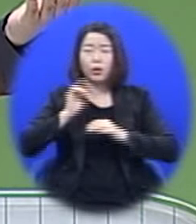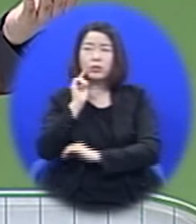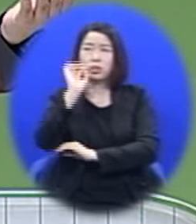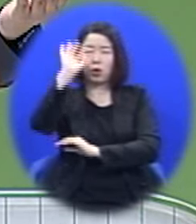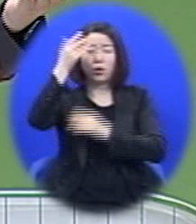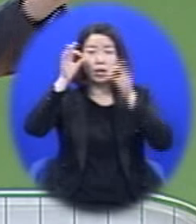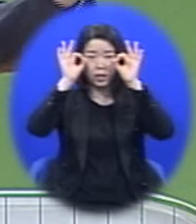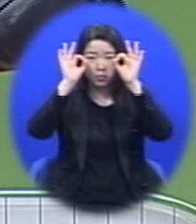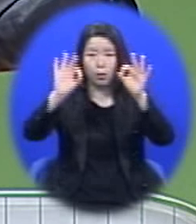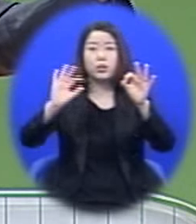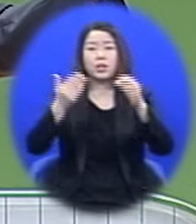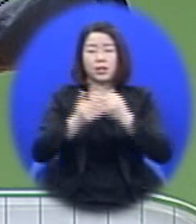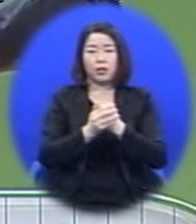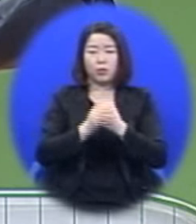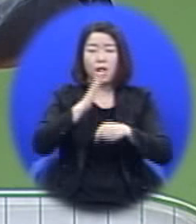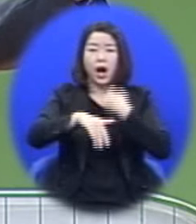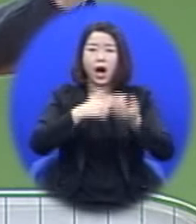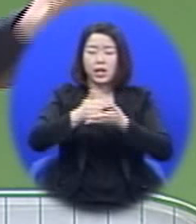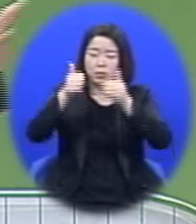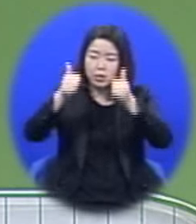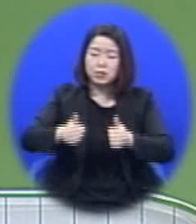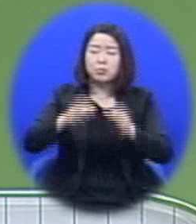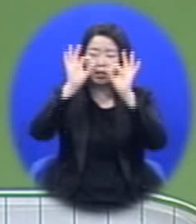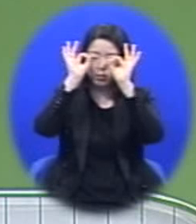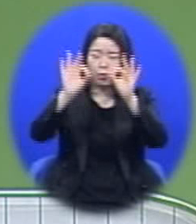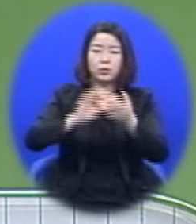보입니다. 하나님의 심판이 보입니다.